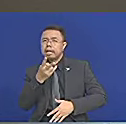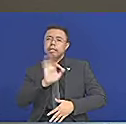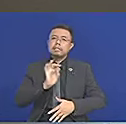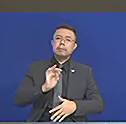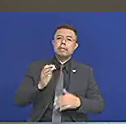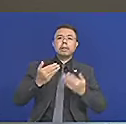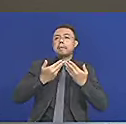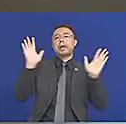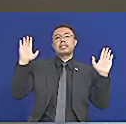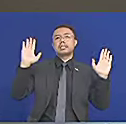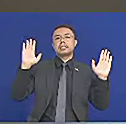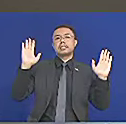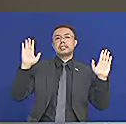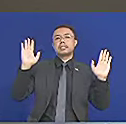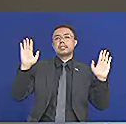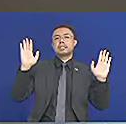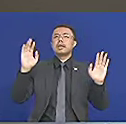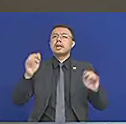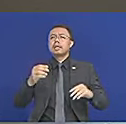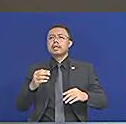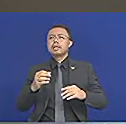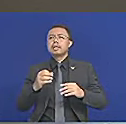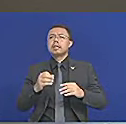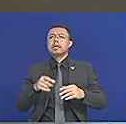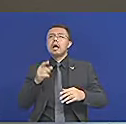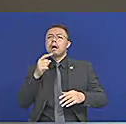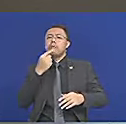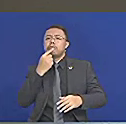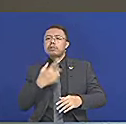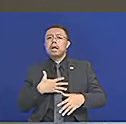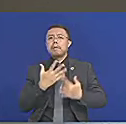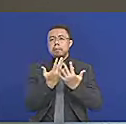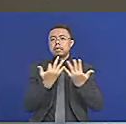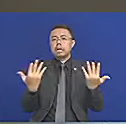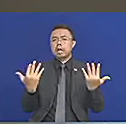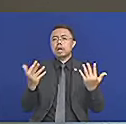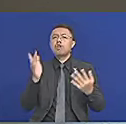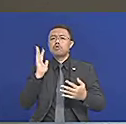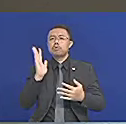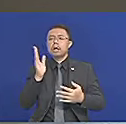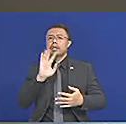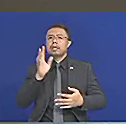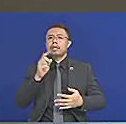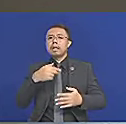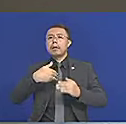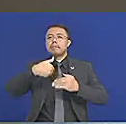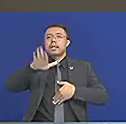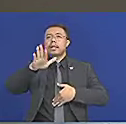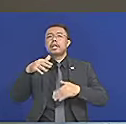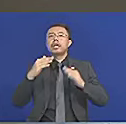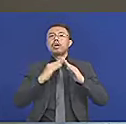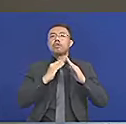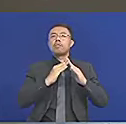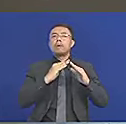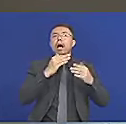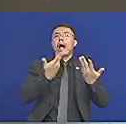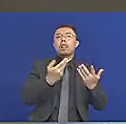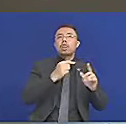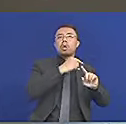sekuler, yang jelas-jelas masyarakatnya juga sudah tidak pergi ke rumah